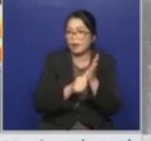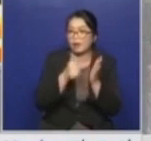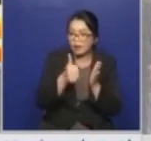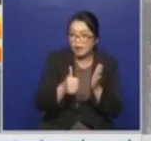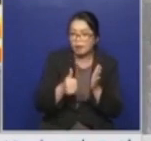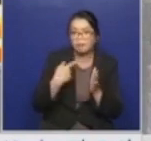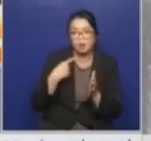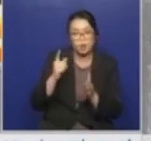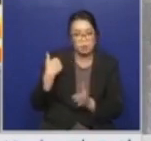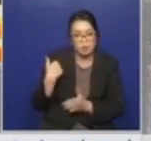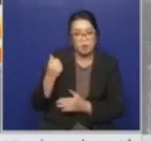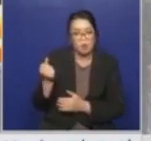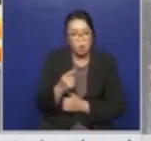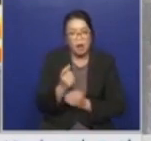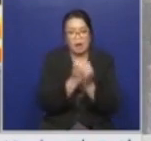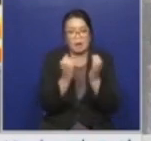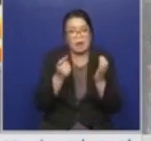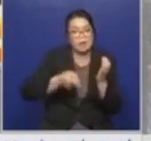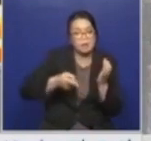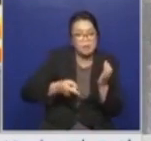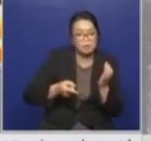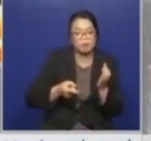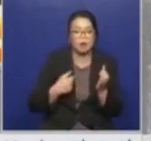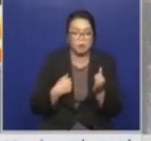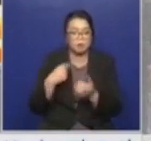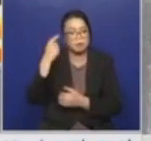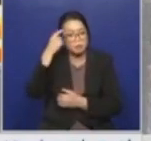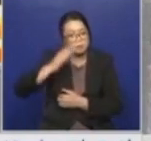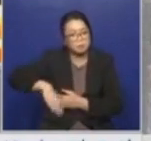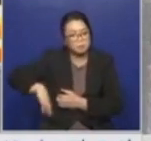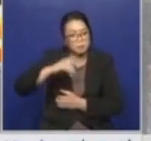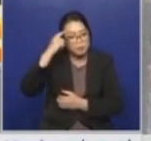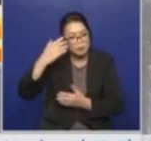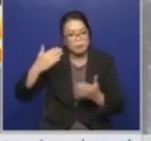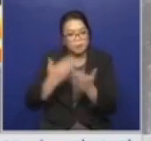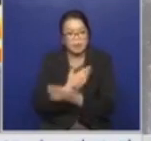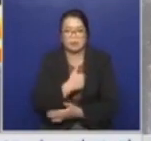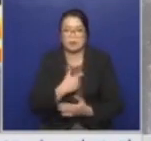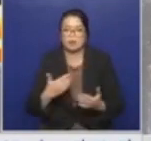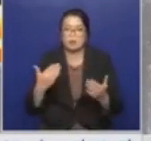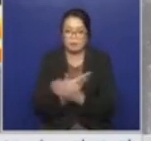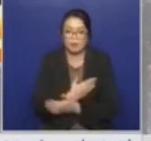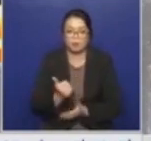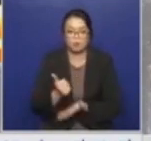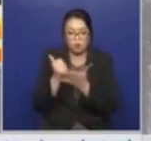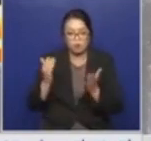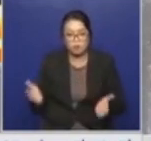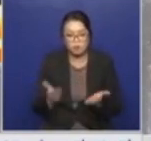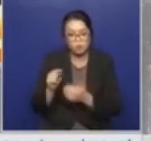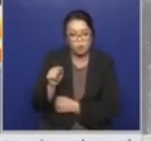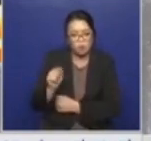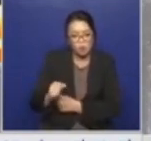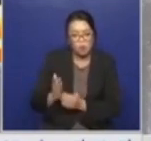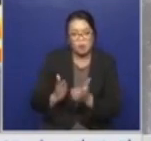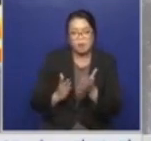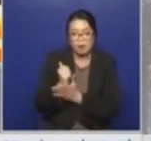ประชาธิปไตยการที่จะสะท้อนให้เห็นว่าทำยังไงถึงจะเป็นประโยชน์ถึงจะ